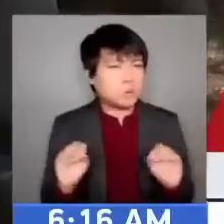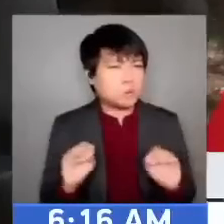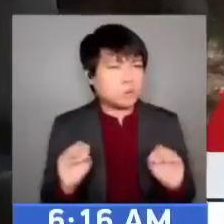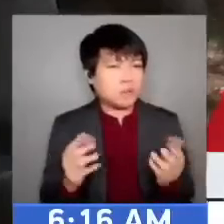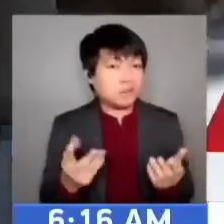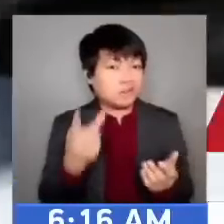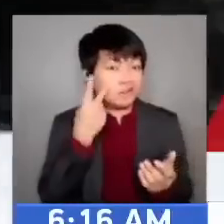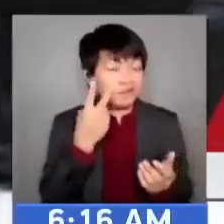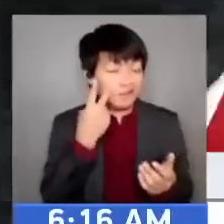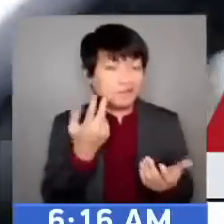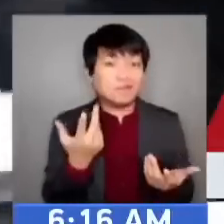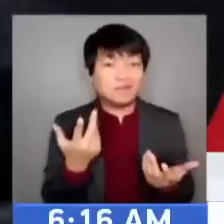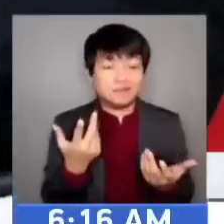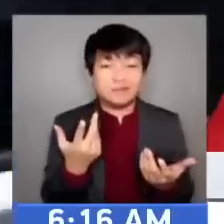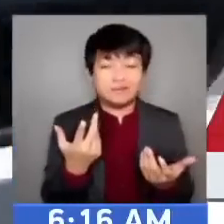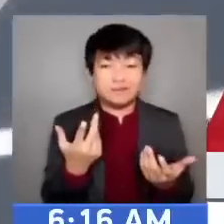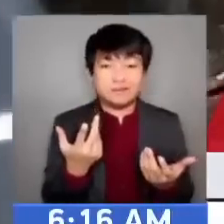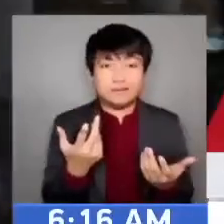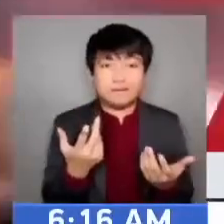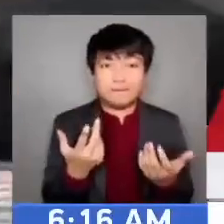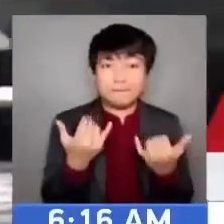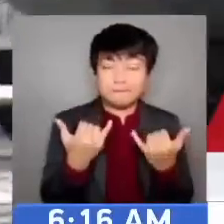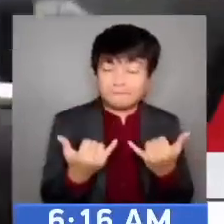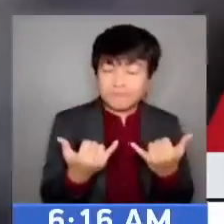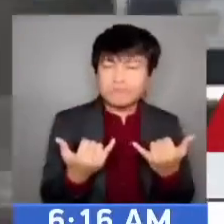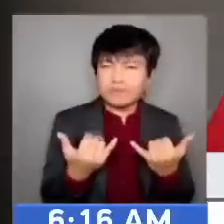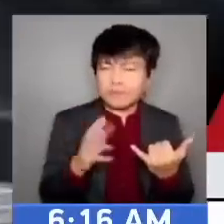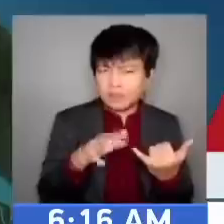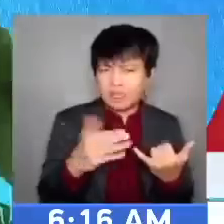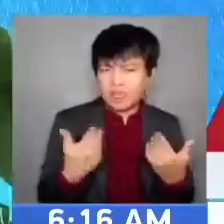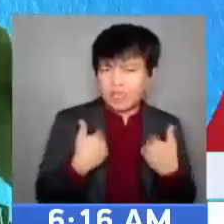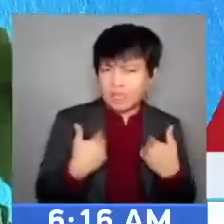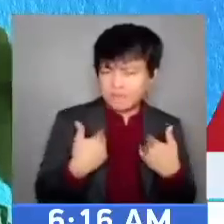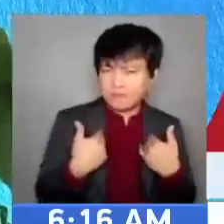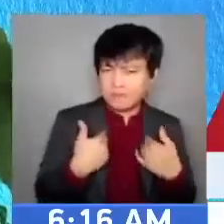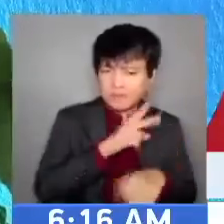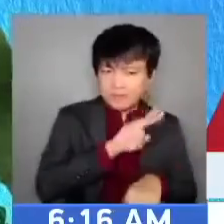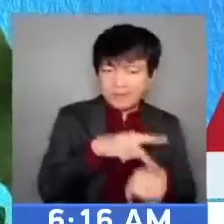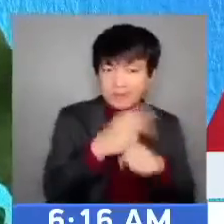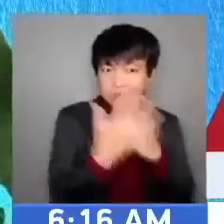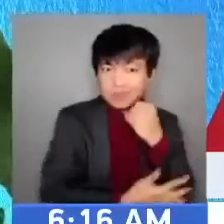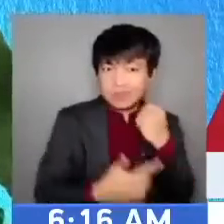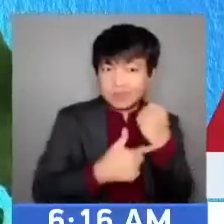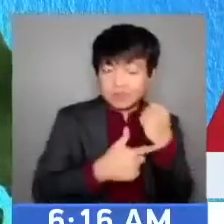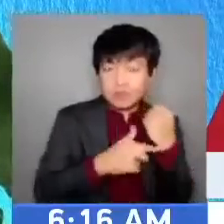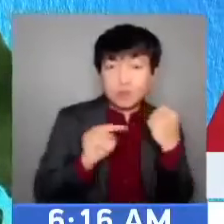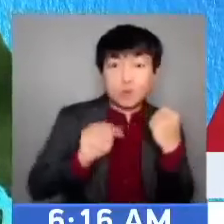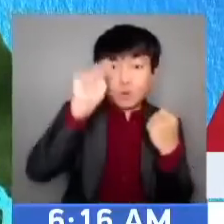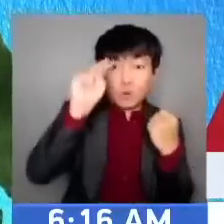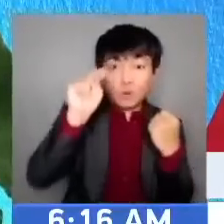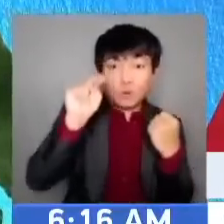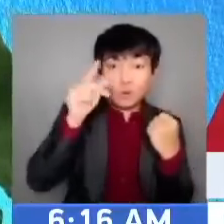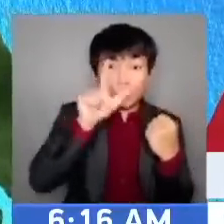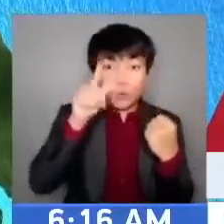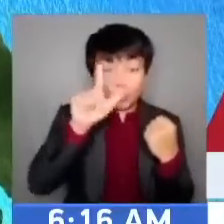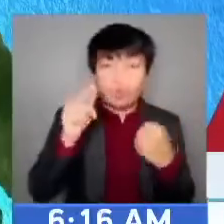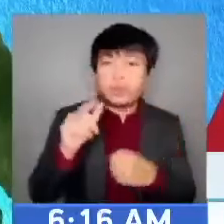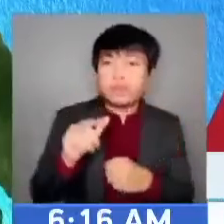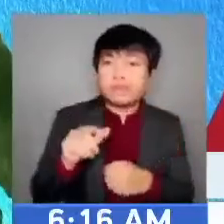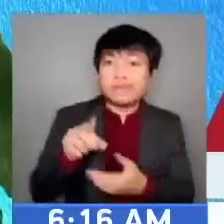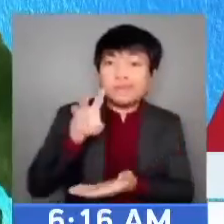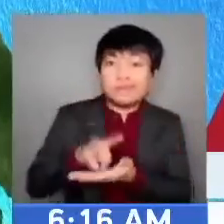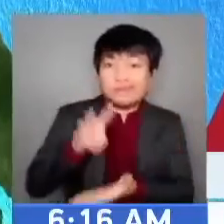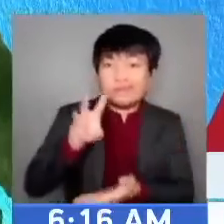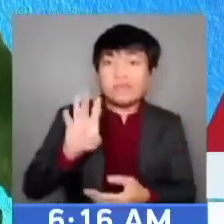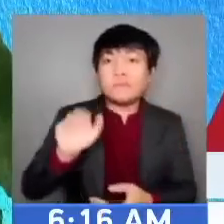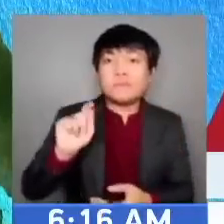natin ngayon halos walang masyadong kaulapan Although meron dito sa may bahagi ng extreme Northern Luzon sa may Batanes no posible may mga pag-ulan Pero in General sa